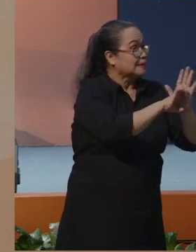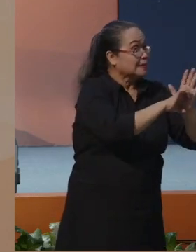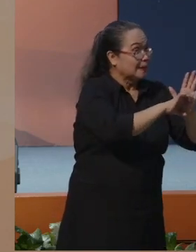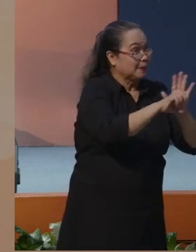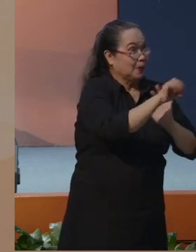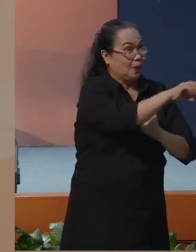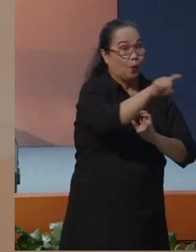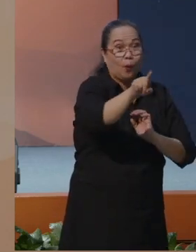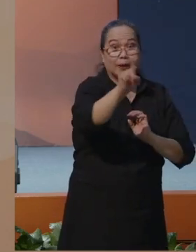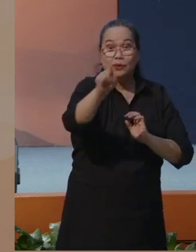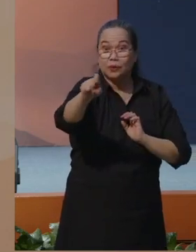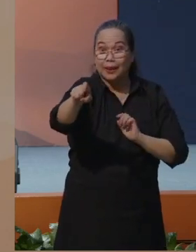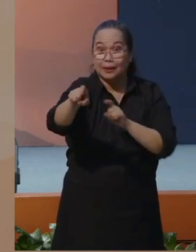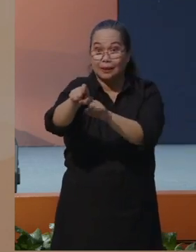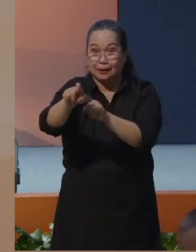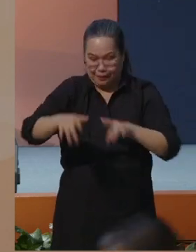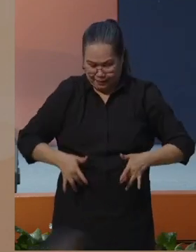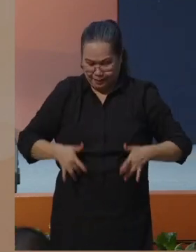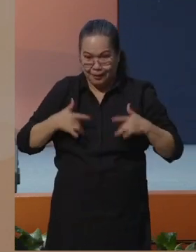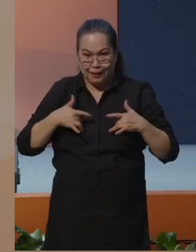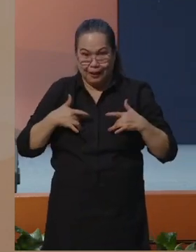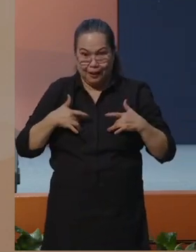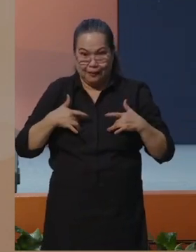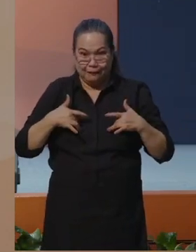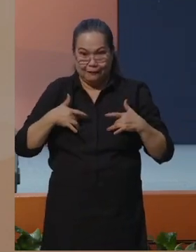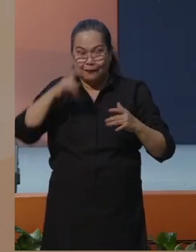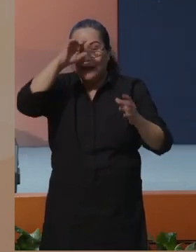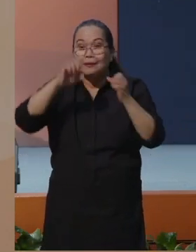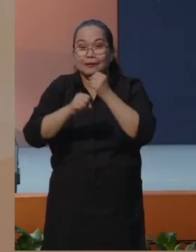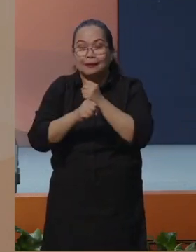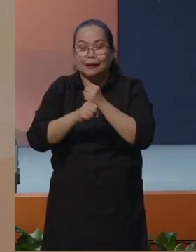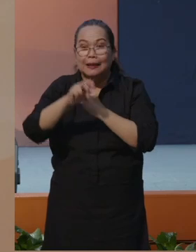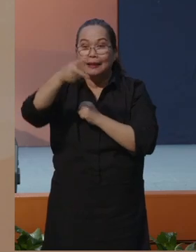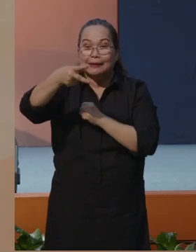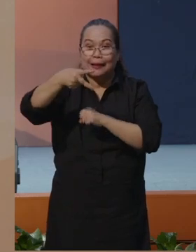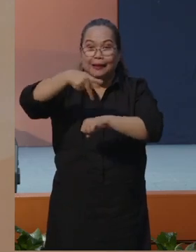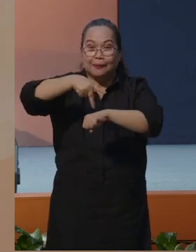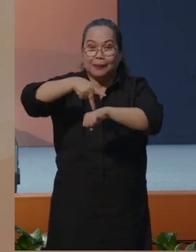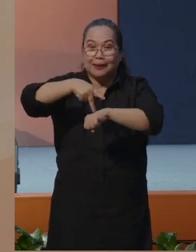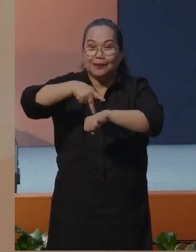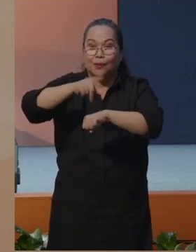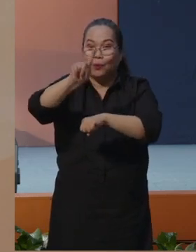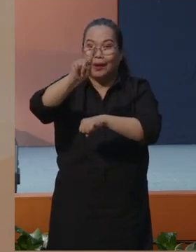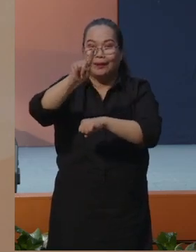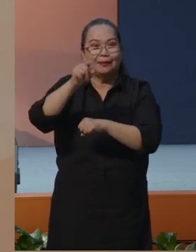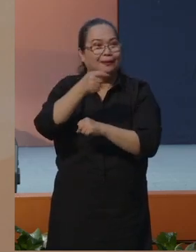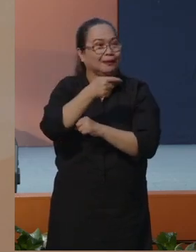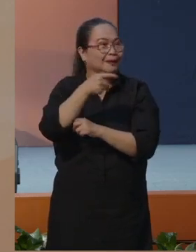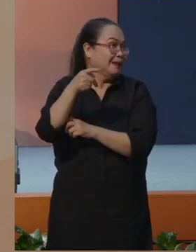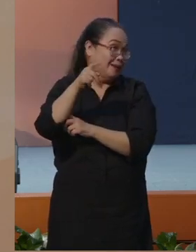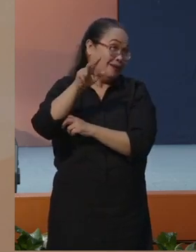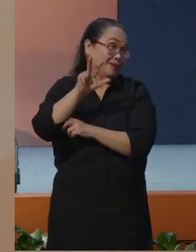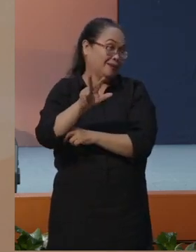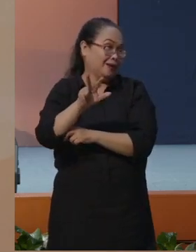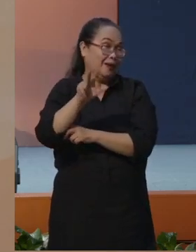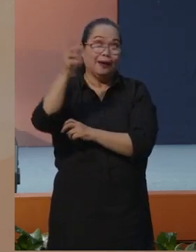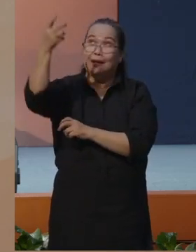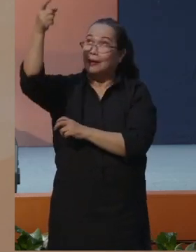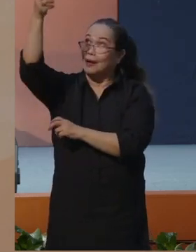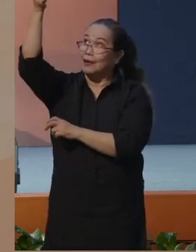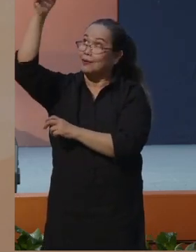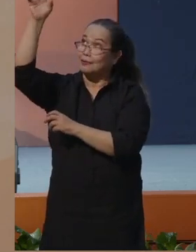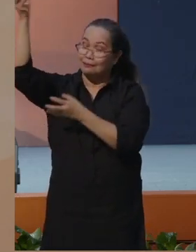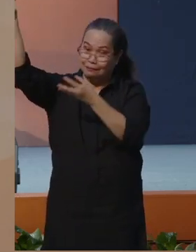ng kailangan natin para sa buhay at pananampalataya. 2 Peter 1:3. His divine power